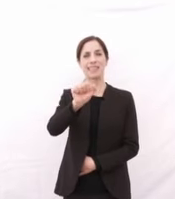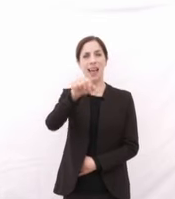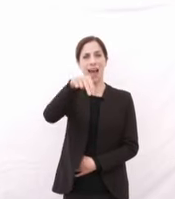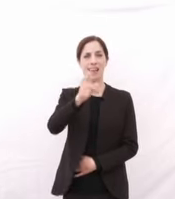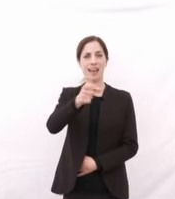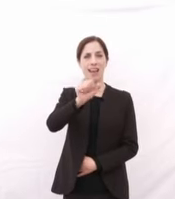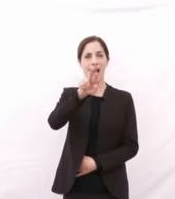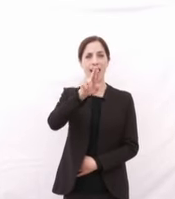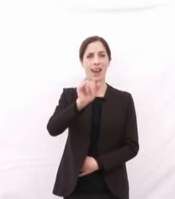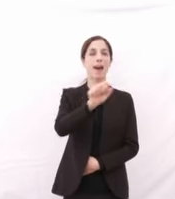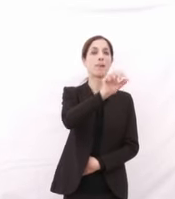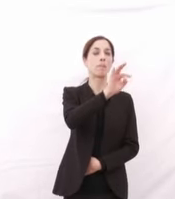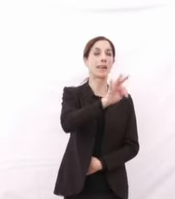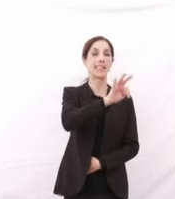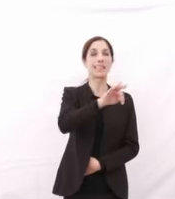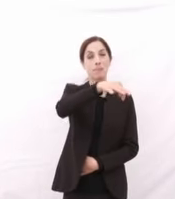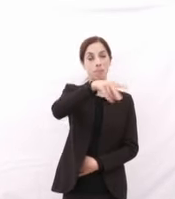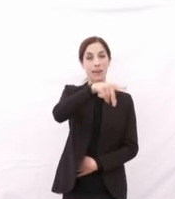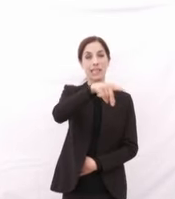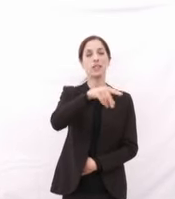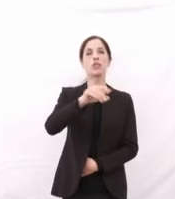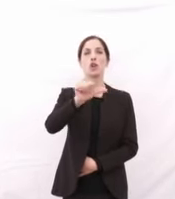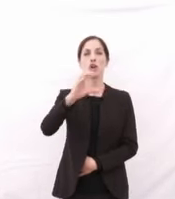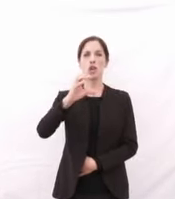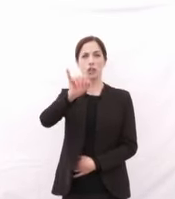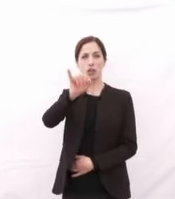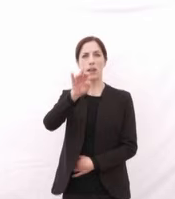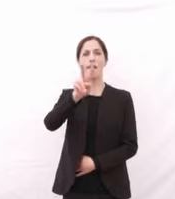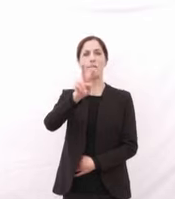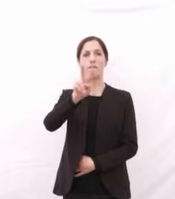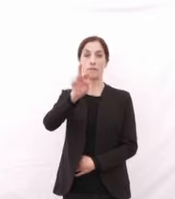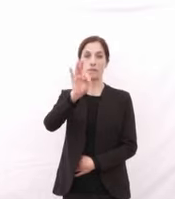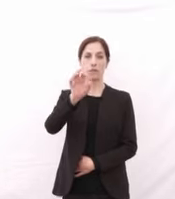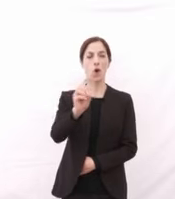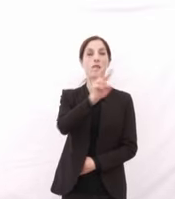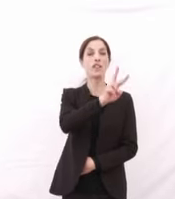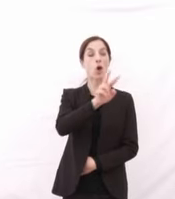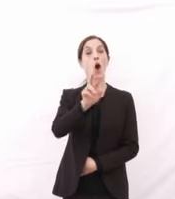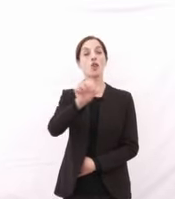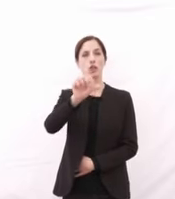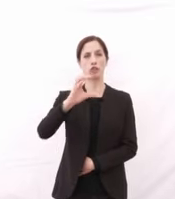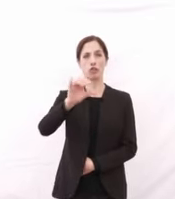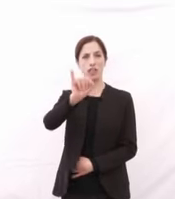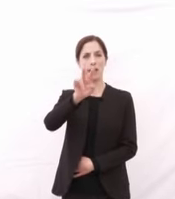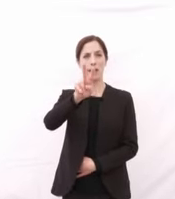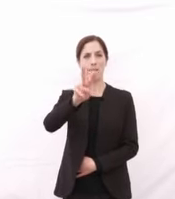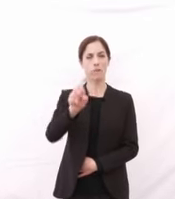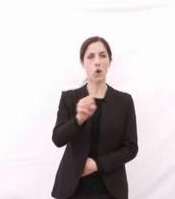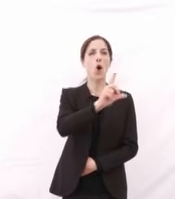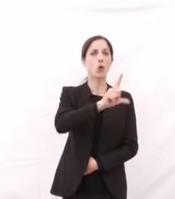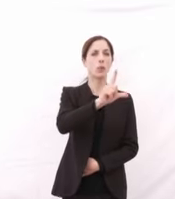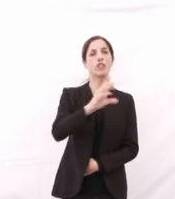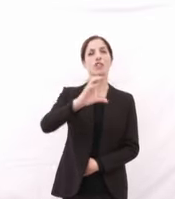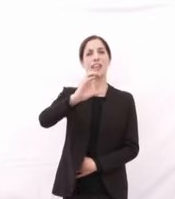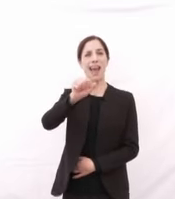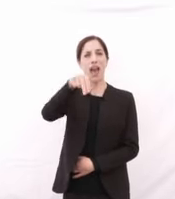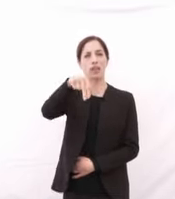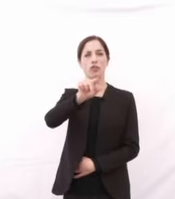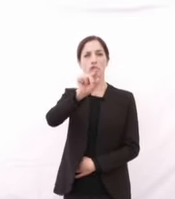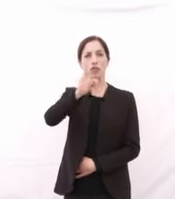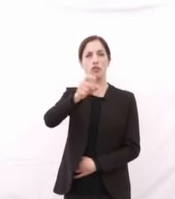Patrizia Scifo, Vittorio Scifo, Luigi Cangiano, Lia Pipitone, Simone Di Trapani,